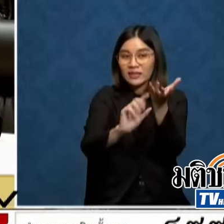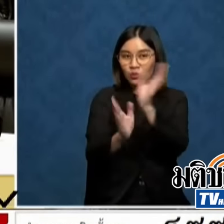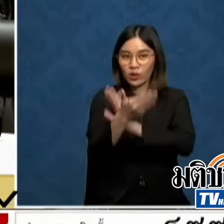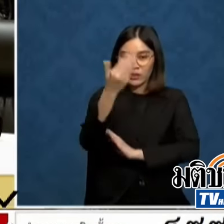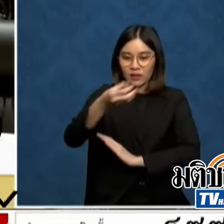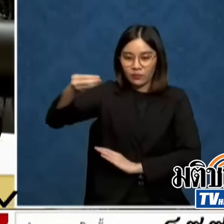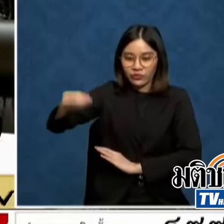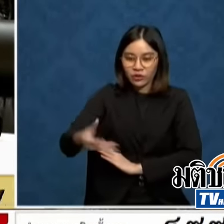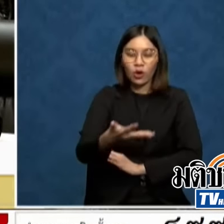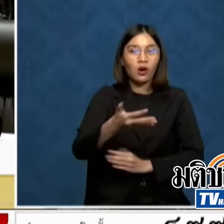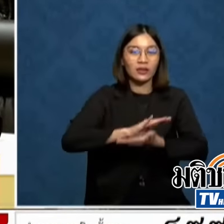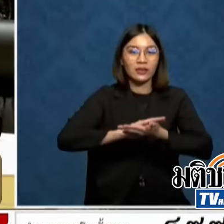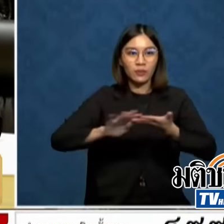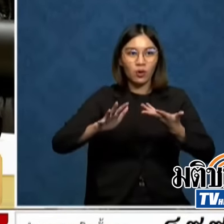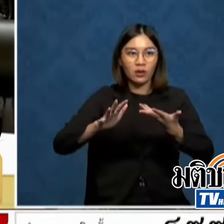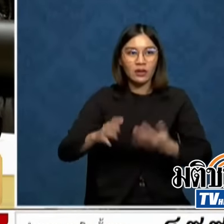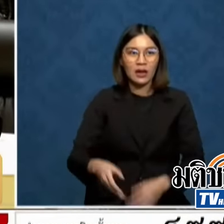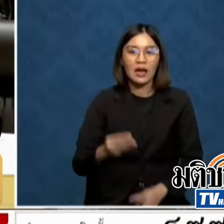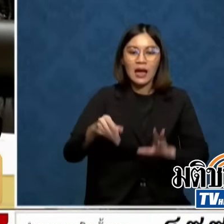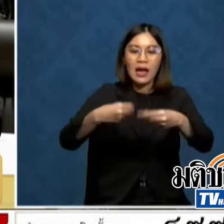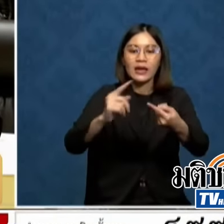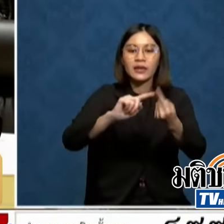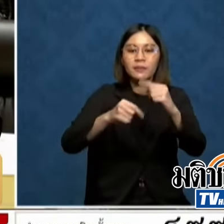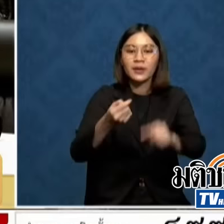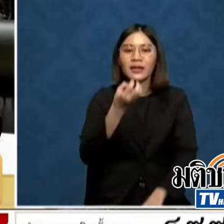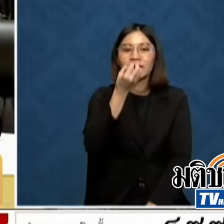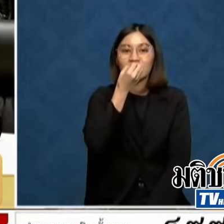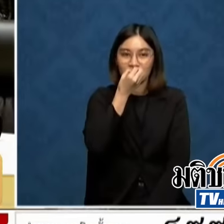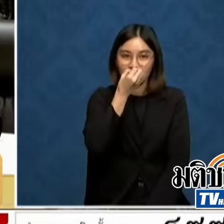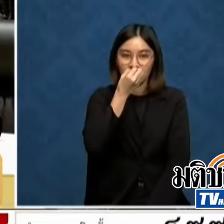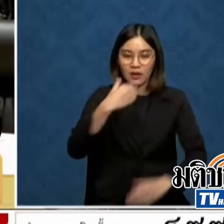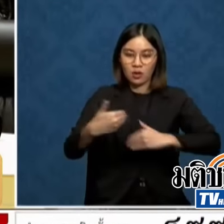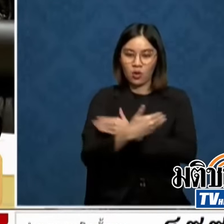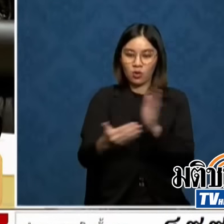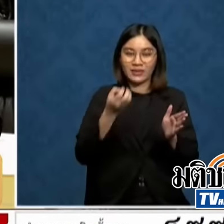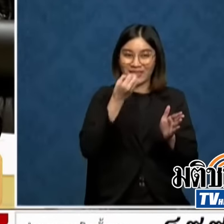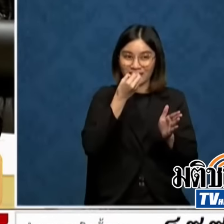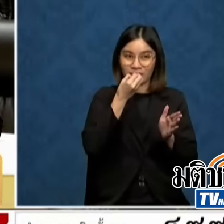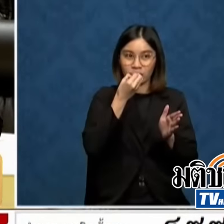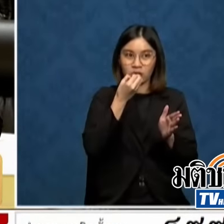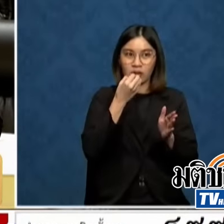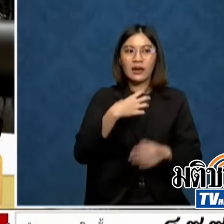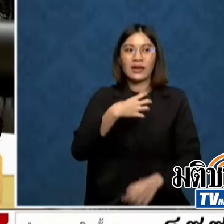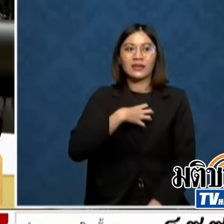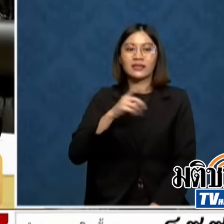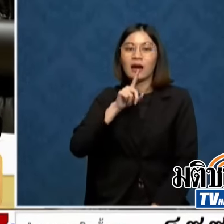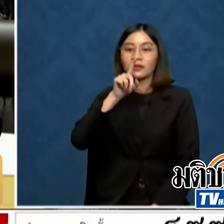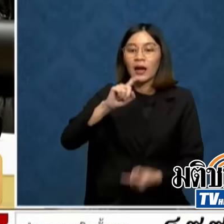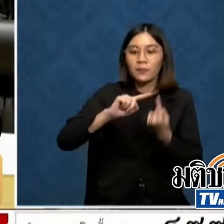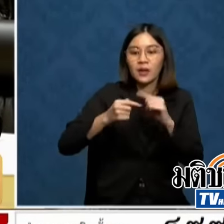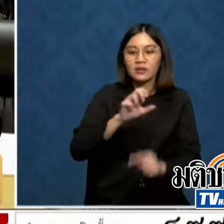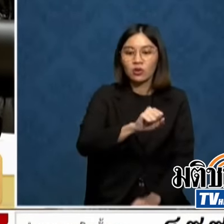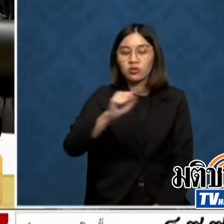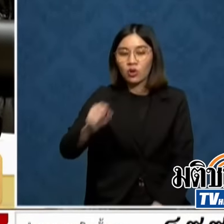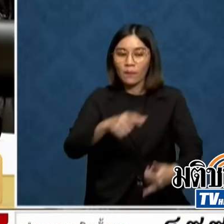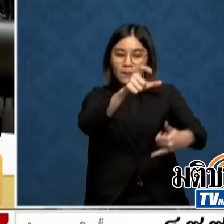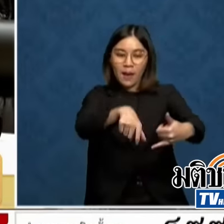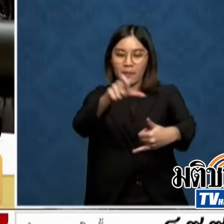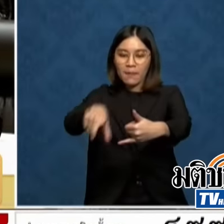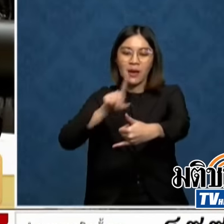ทอดมาเสร็จสับเรียบร้อยเอามาให้เพื่อนสสทานในห้องอาหารและผมก็อยากจะสอบถามเพื่อนสสในแต่ละคน